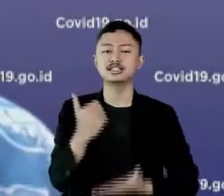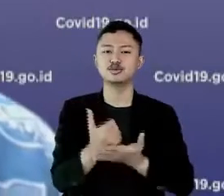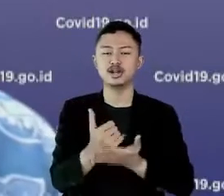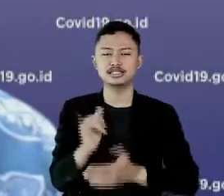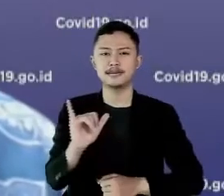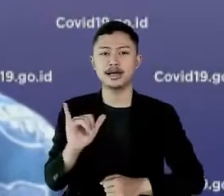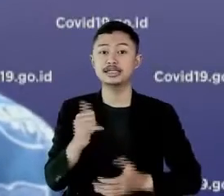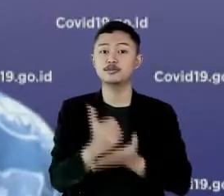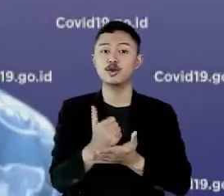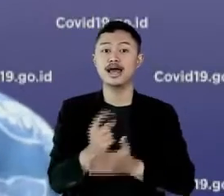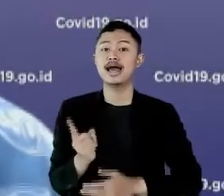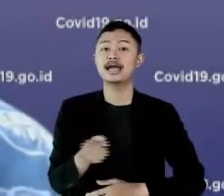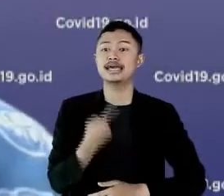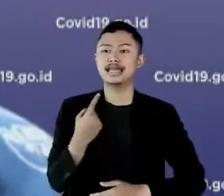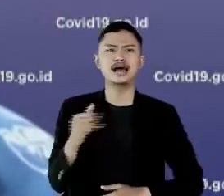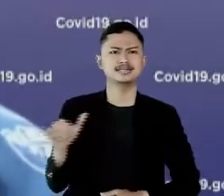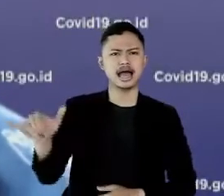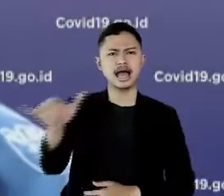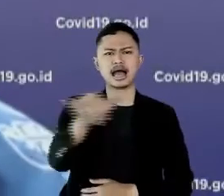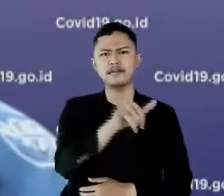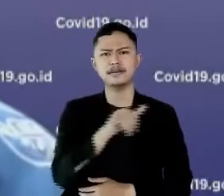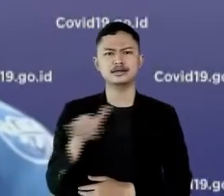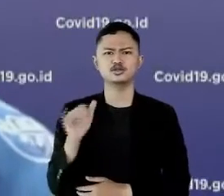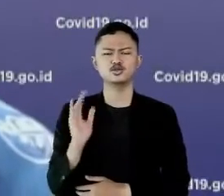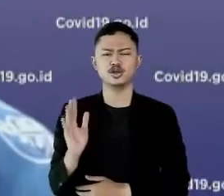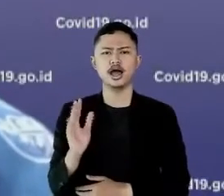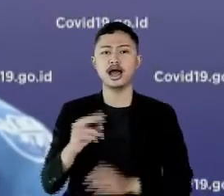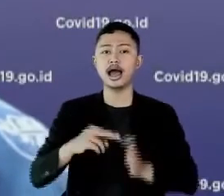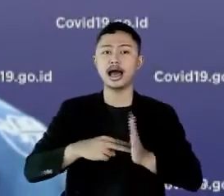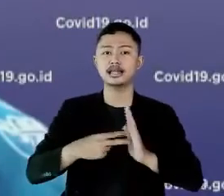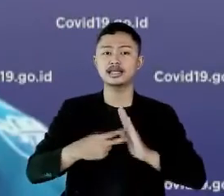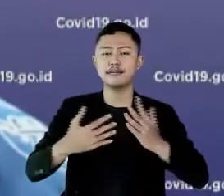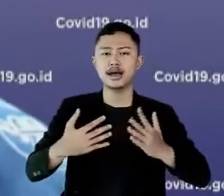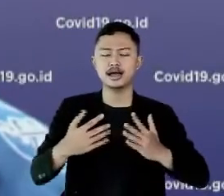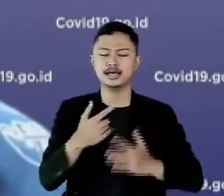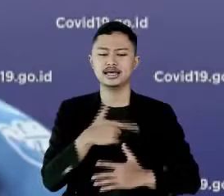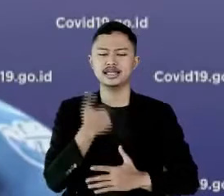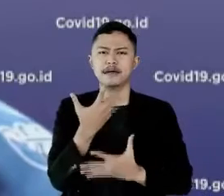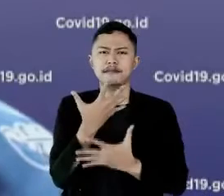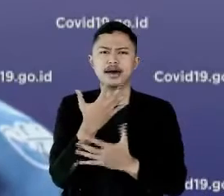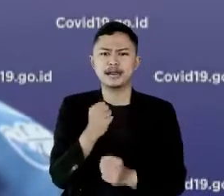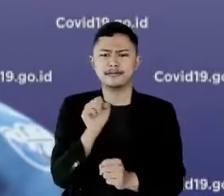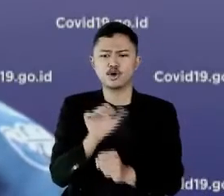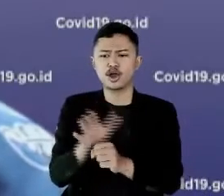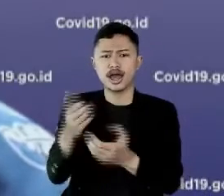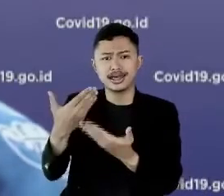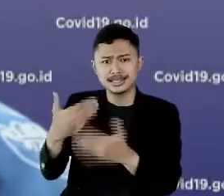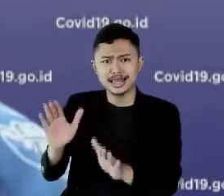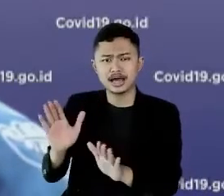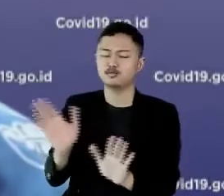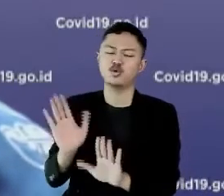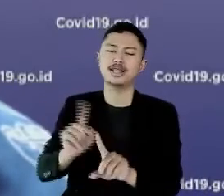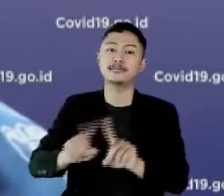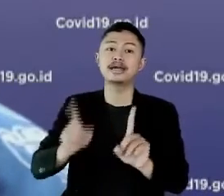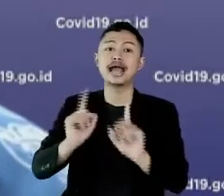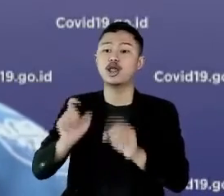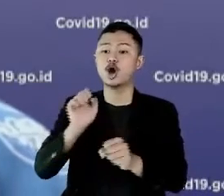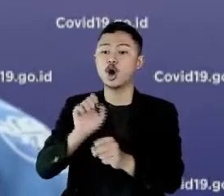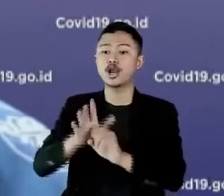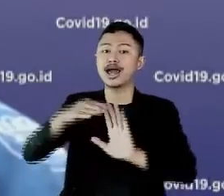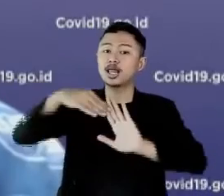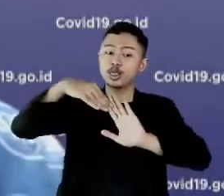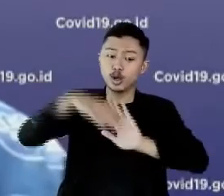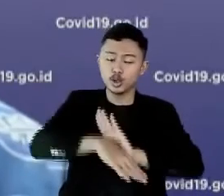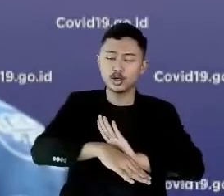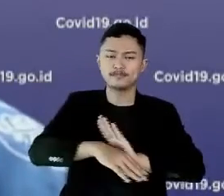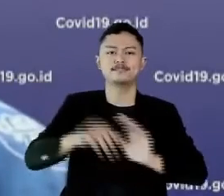kita ini udah sama nih, artinya kita tidak mengharapkan dia akan hilang, tapi begitu rendah kita akan mulai